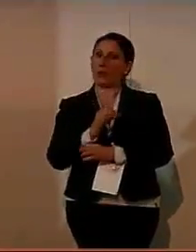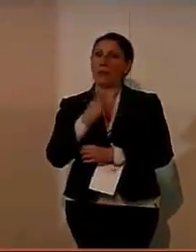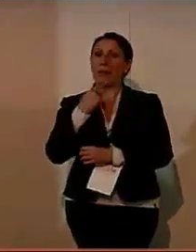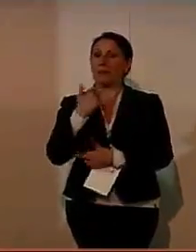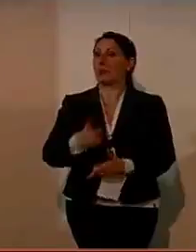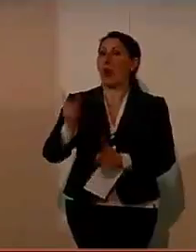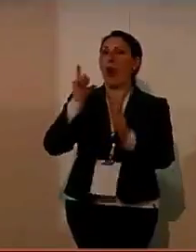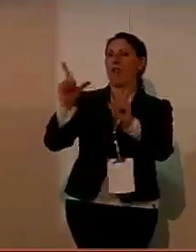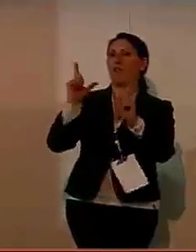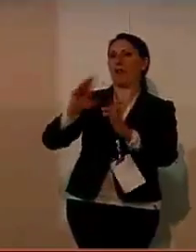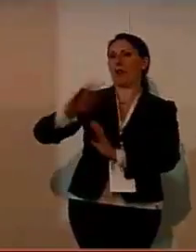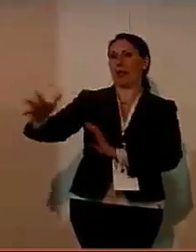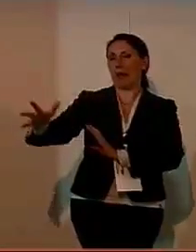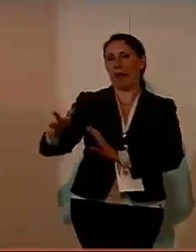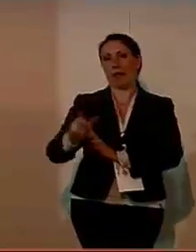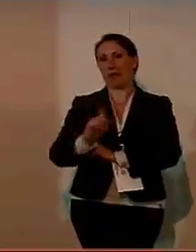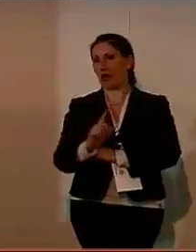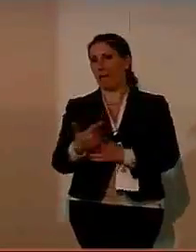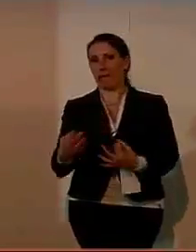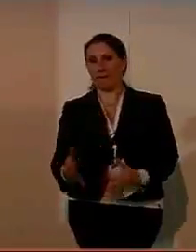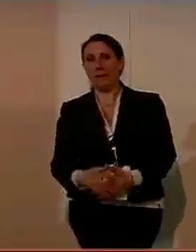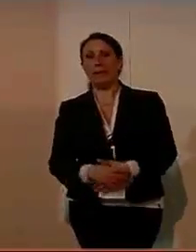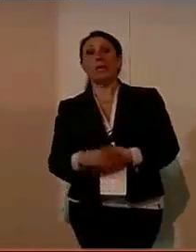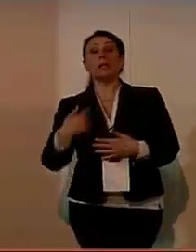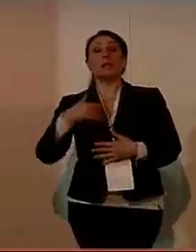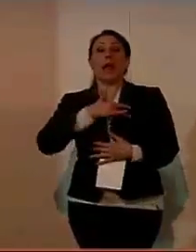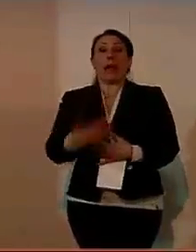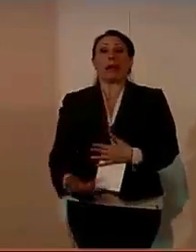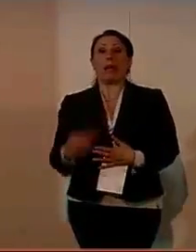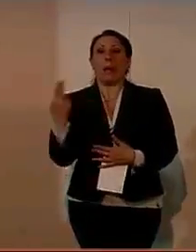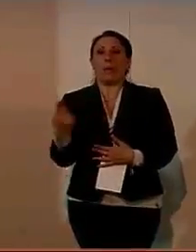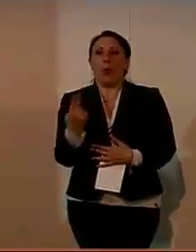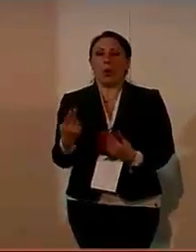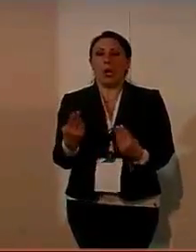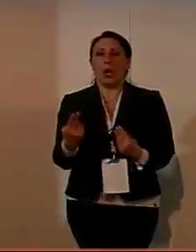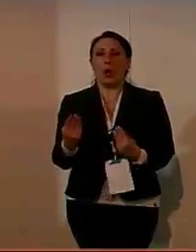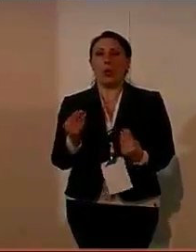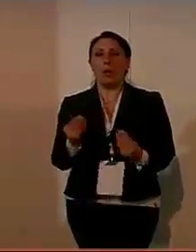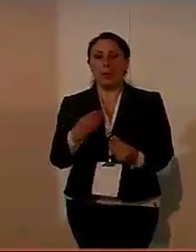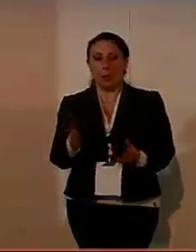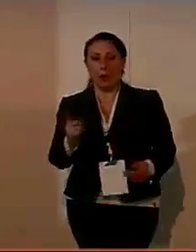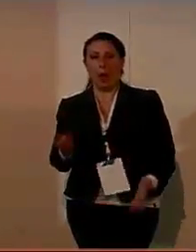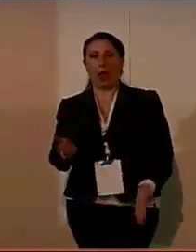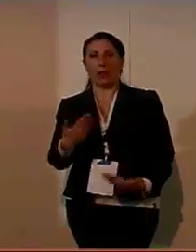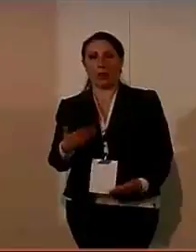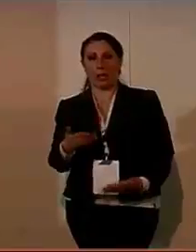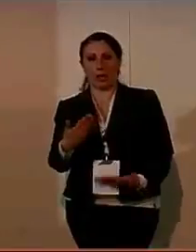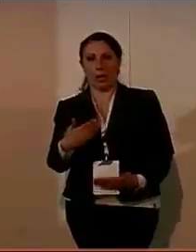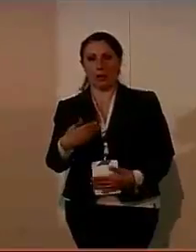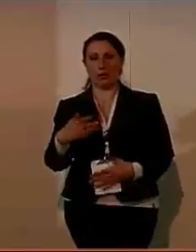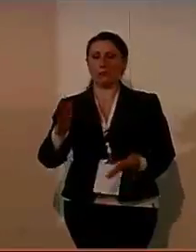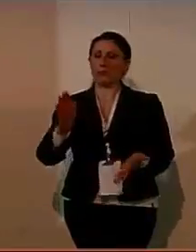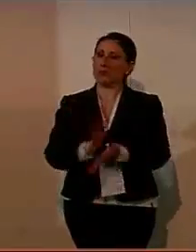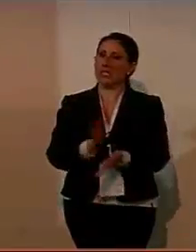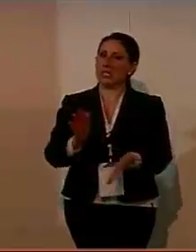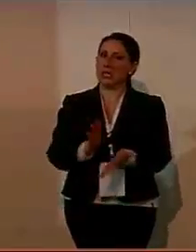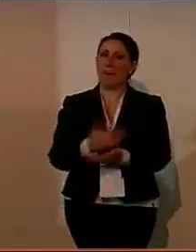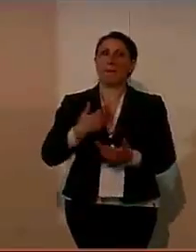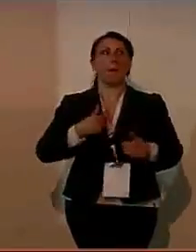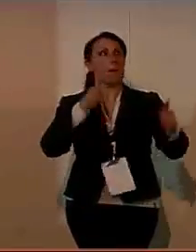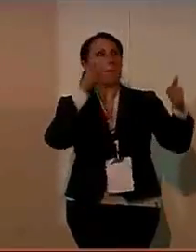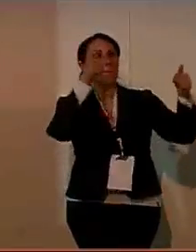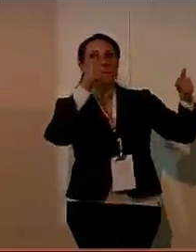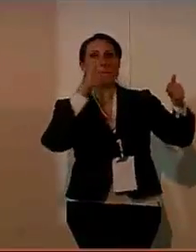quell'etica credetemi quell'etica muore anche quando un candidato stampa i suoi manifesti